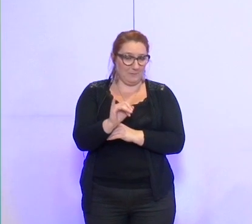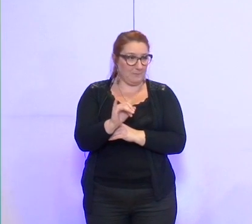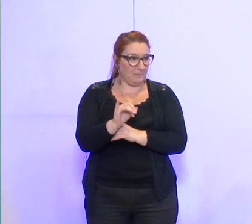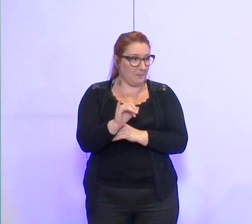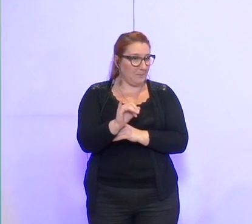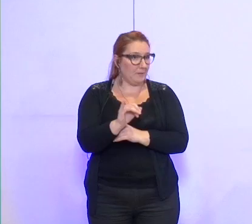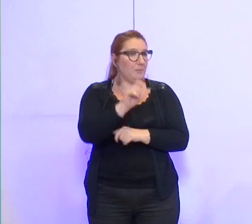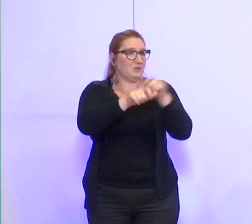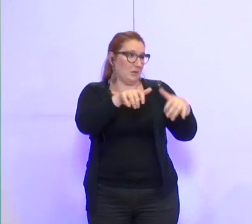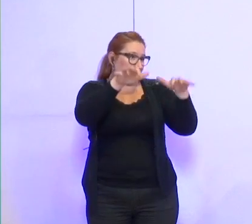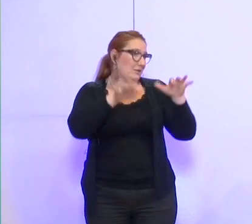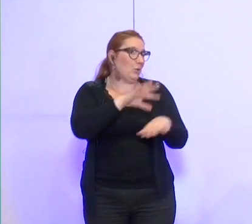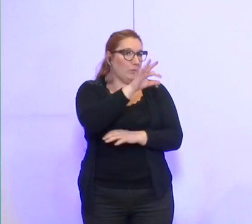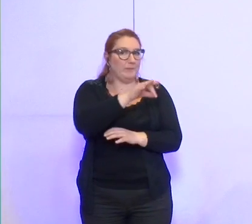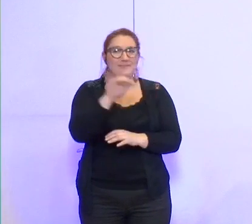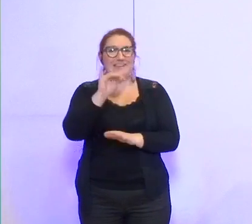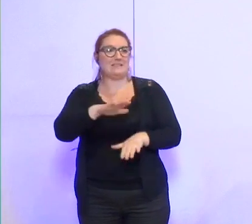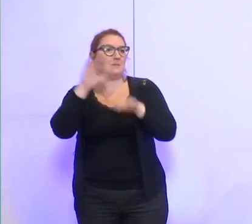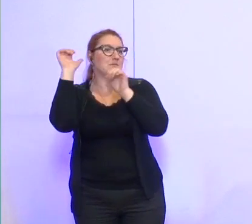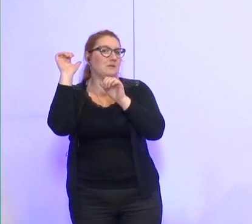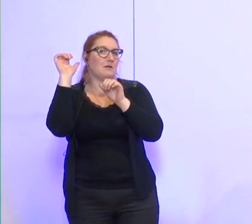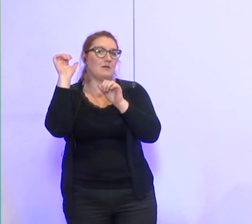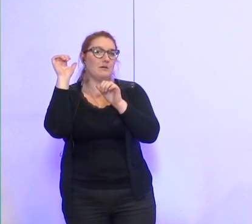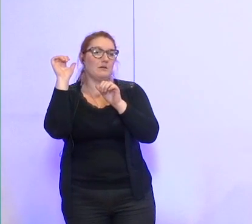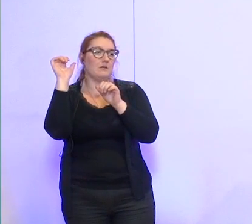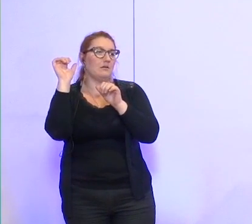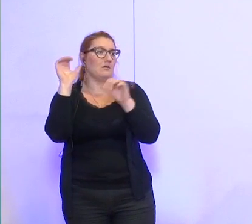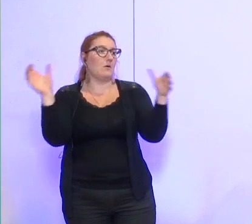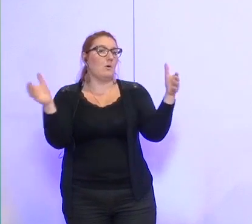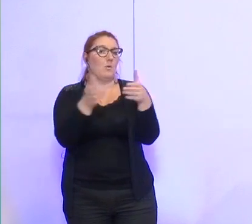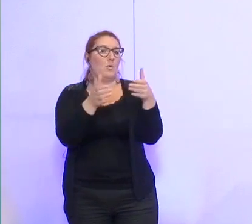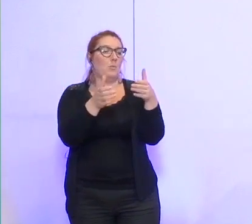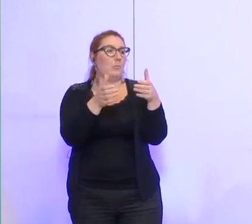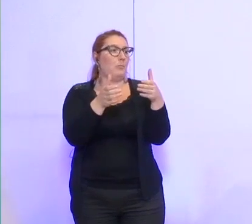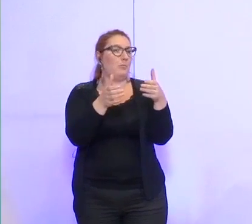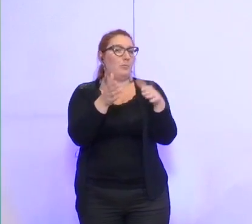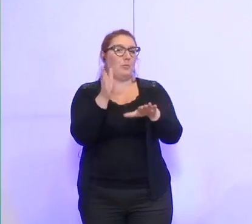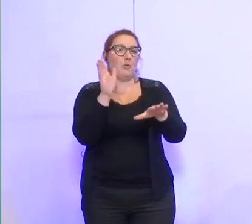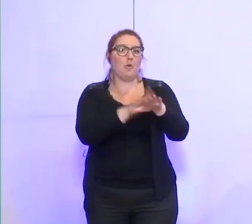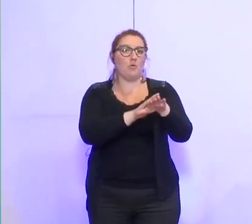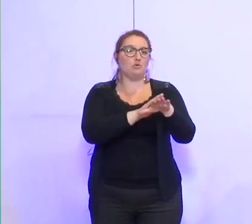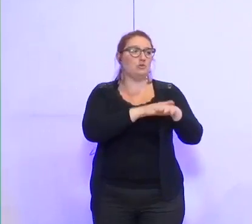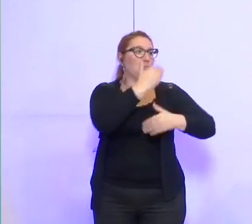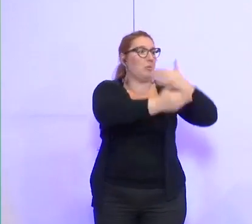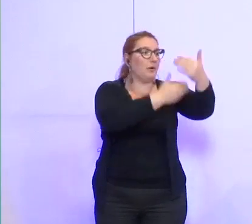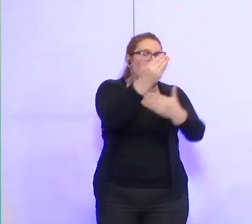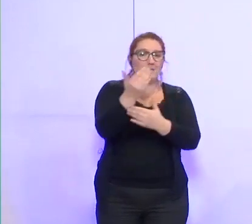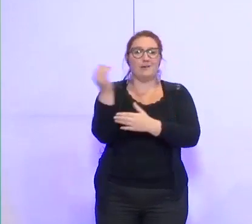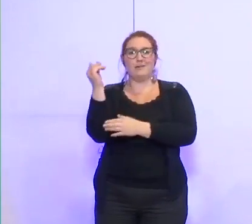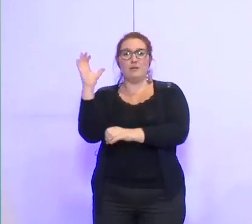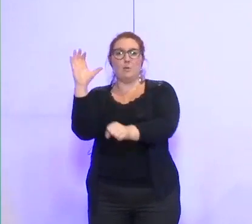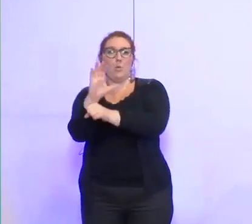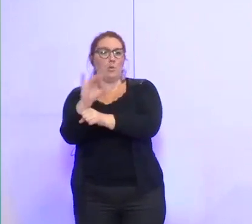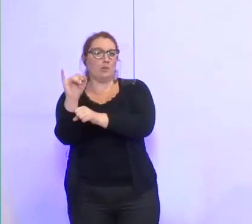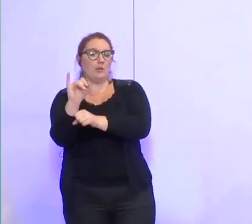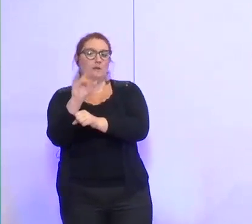Donc les administrateurs, qui s'abstient ? Le groupe de gauche et de progrès, qui est contre ?